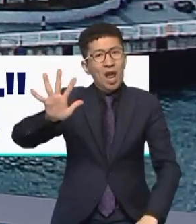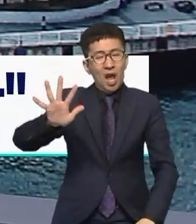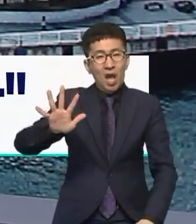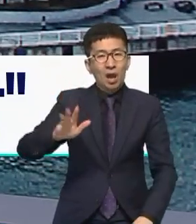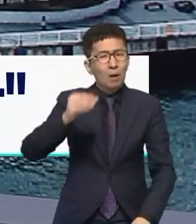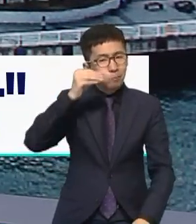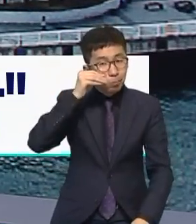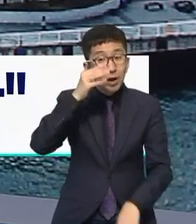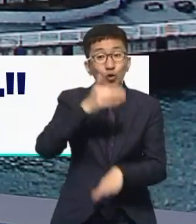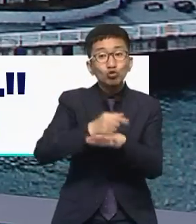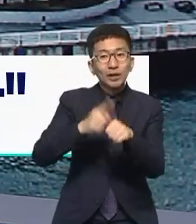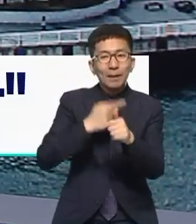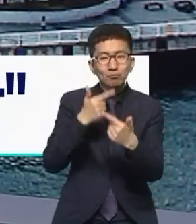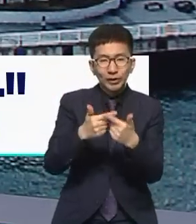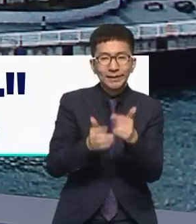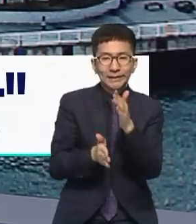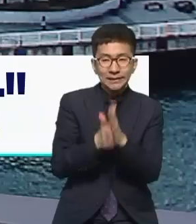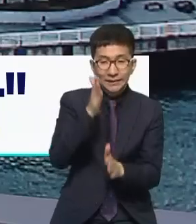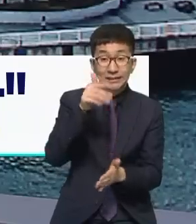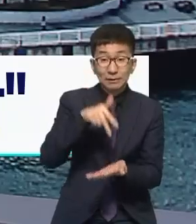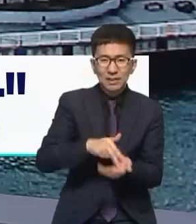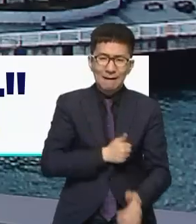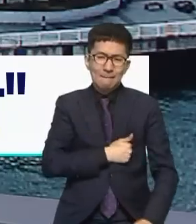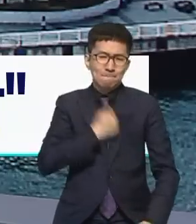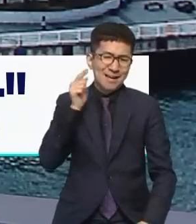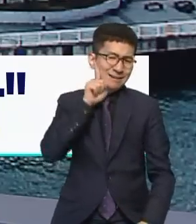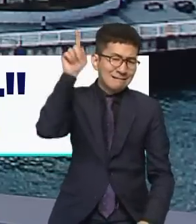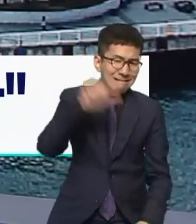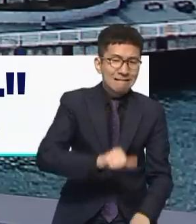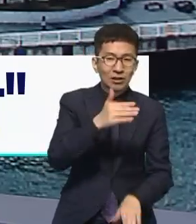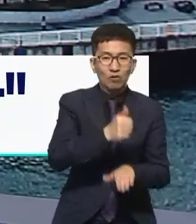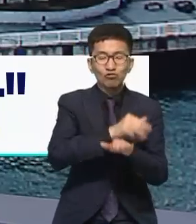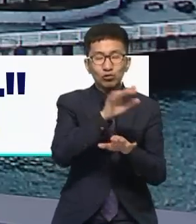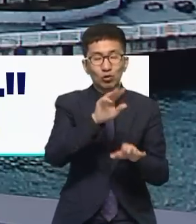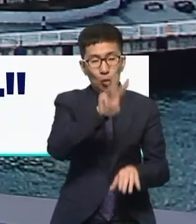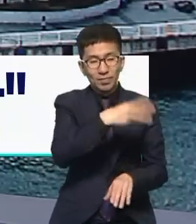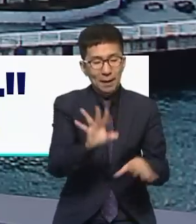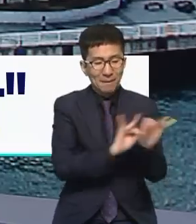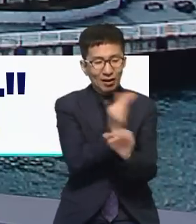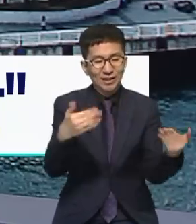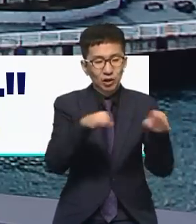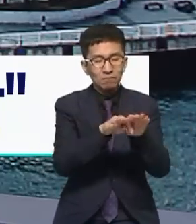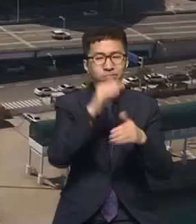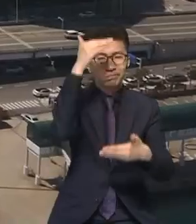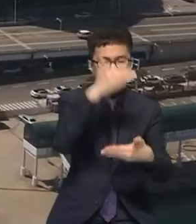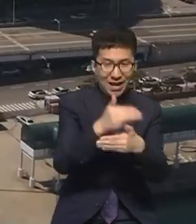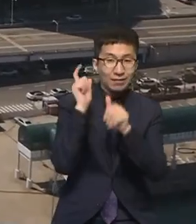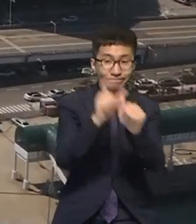지켜지지 않자 부산시가 강경 대응에 나선 겁니다. KNN 표준규 기자입니다.